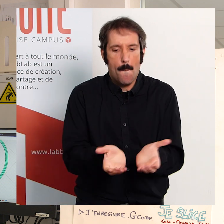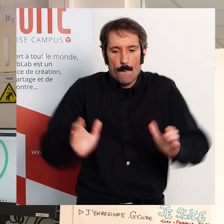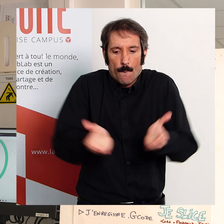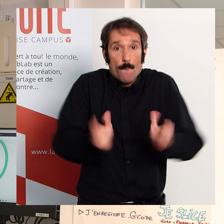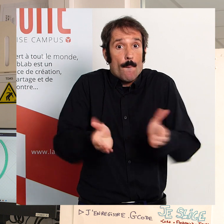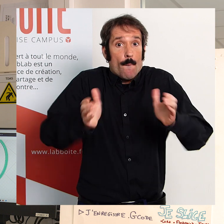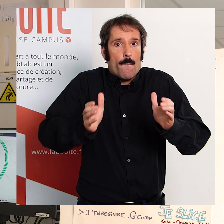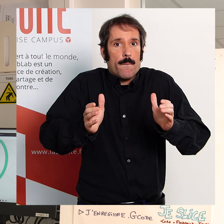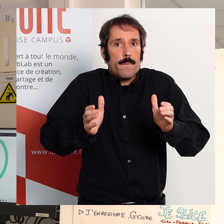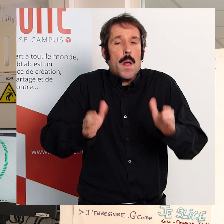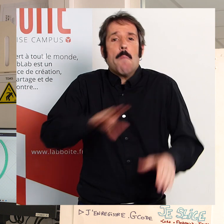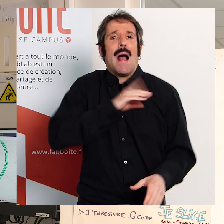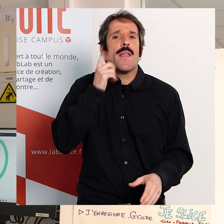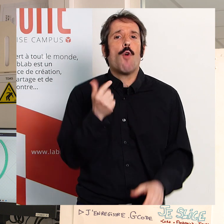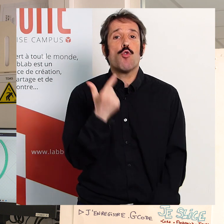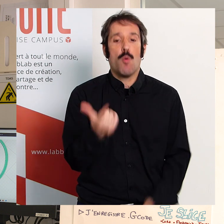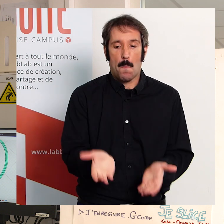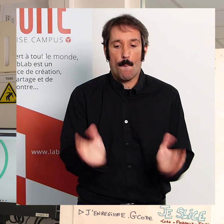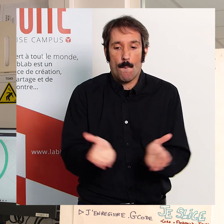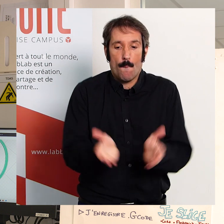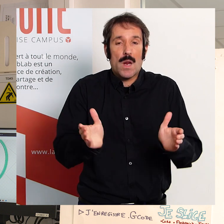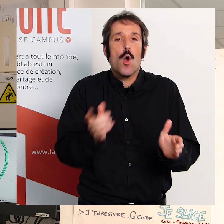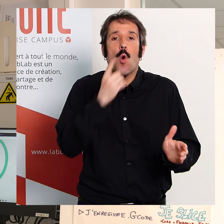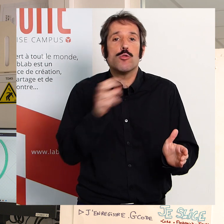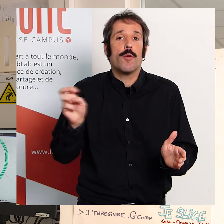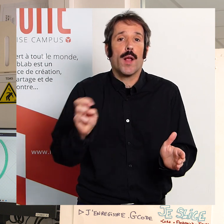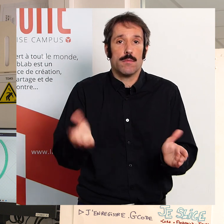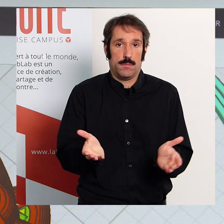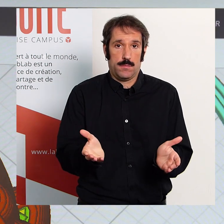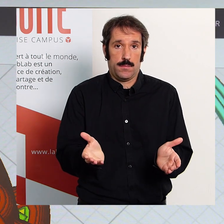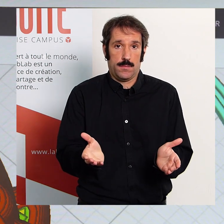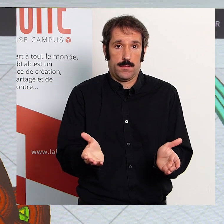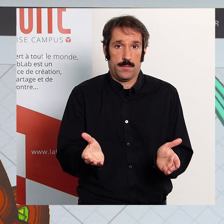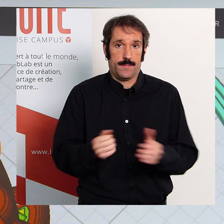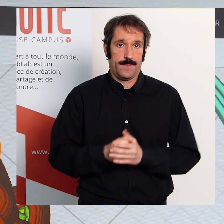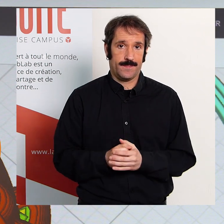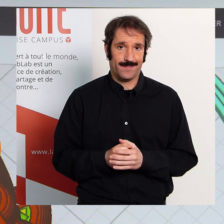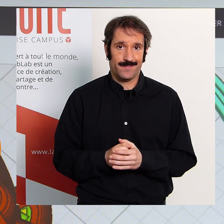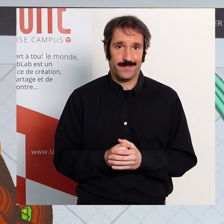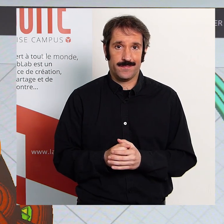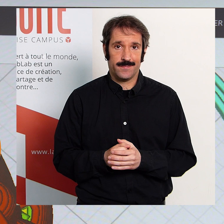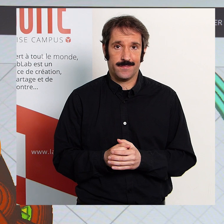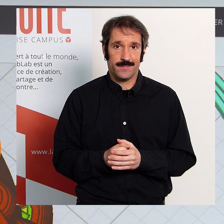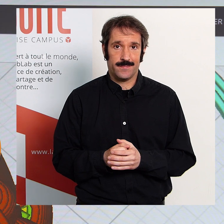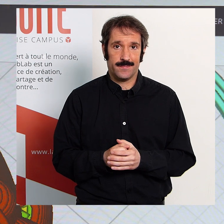augmentant le nombre de parois. Par défaut, il n'y a que 2 parois, ici une rouge, une verte,